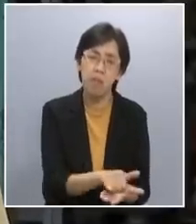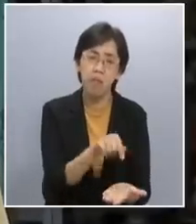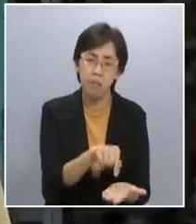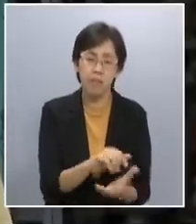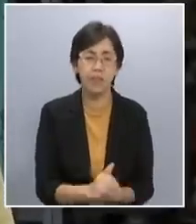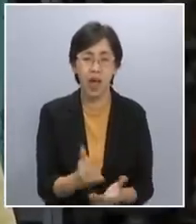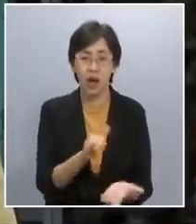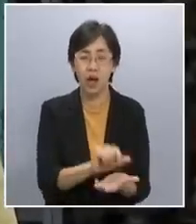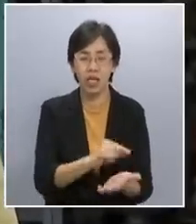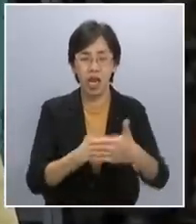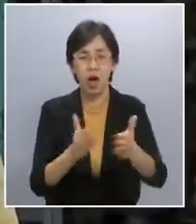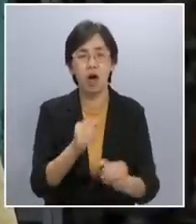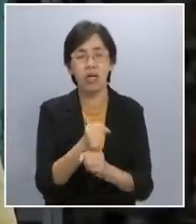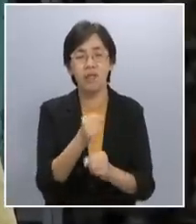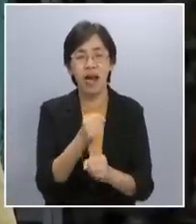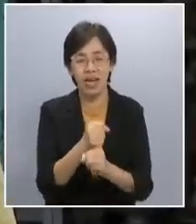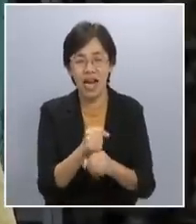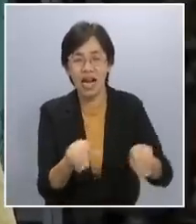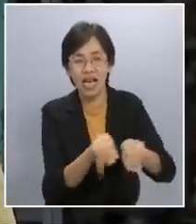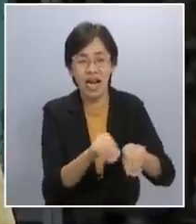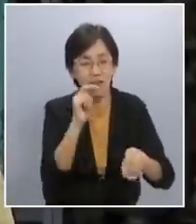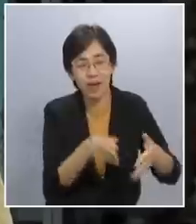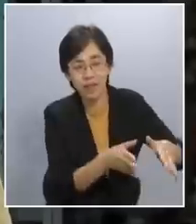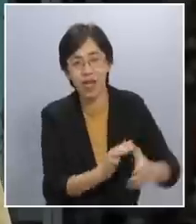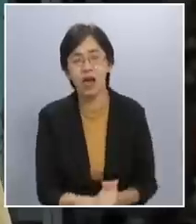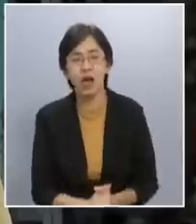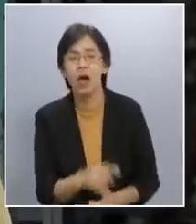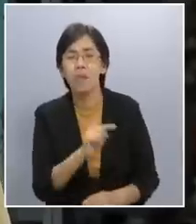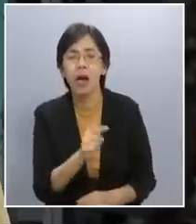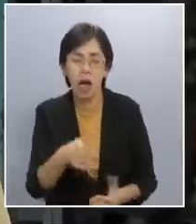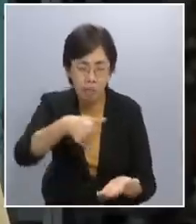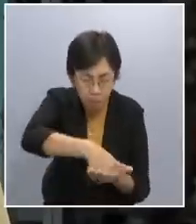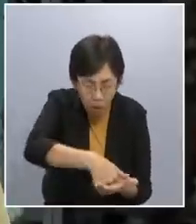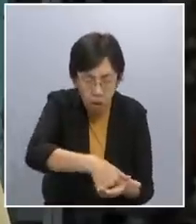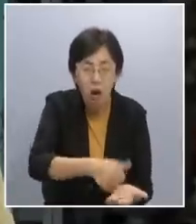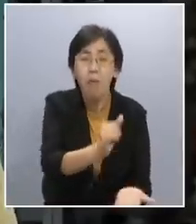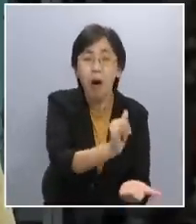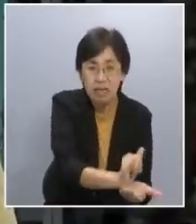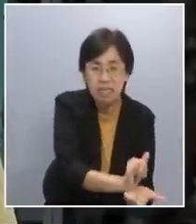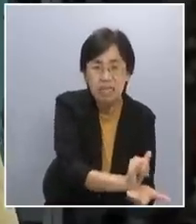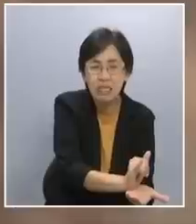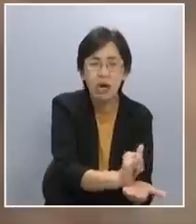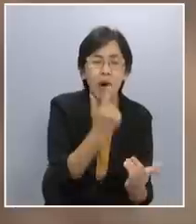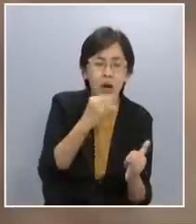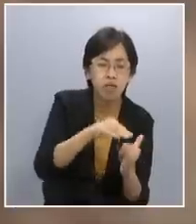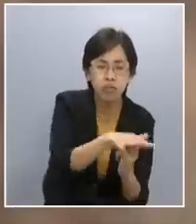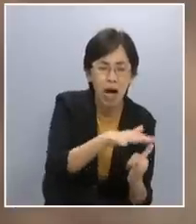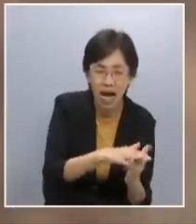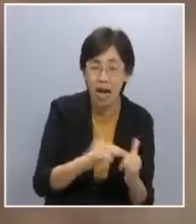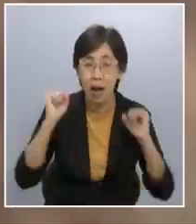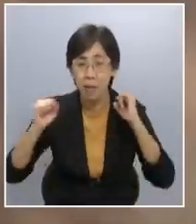อยู่ก็คือห้องทำงานฝั่งริมน้ำลักษณะคือนอนหงายจมกองเลือดด้านข้างมีผ้าขนหนูซับเลือดวาง